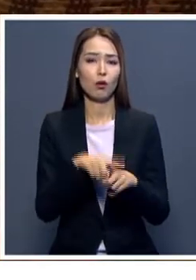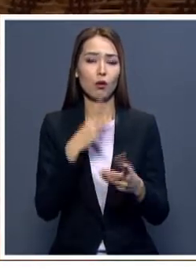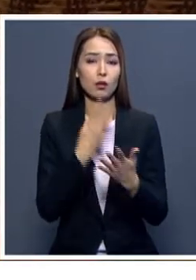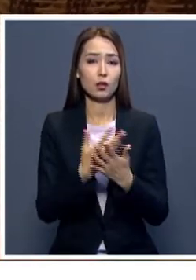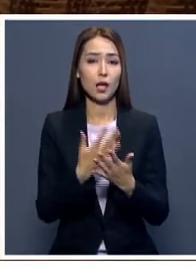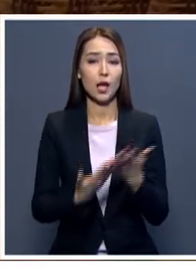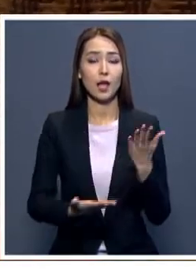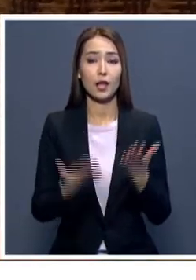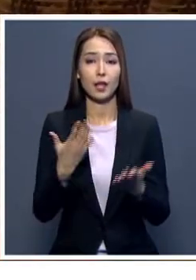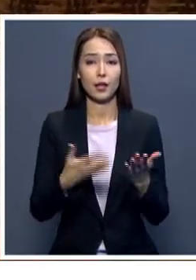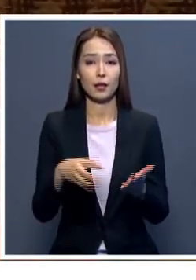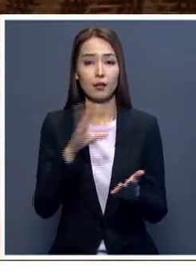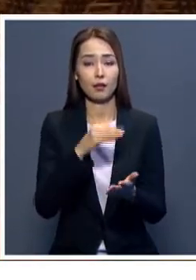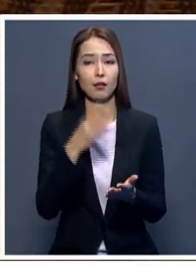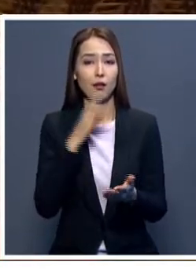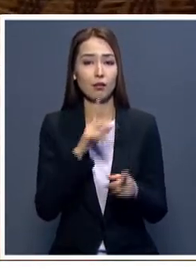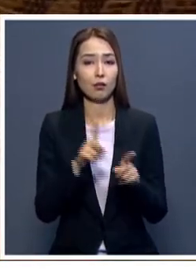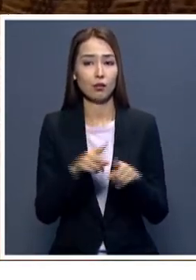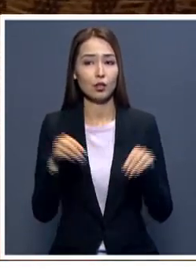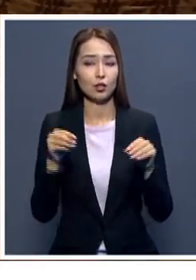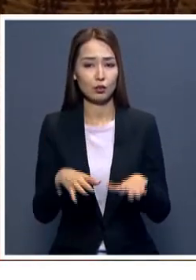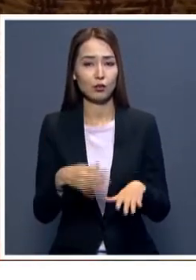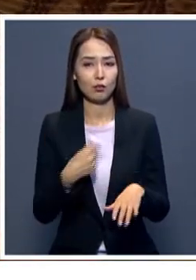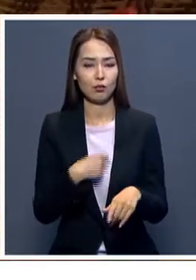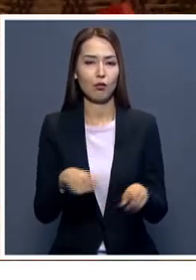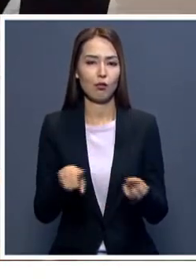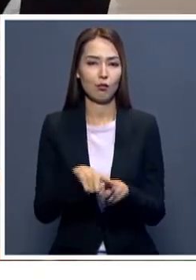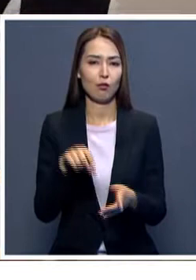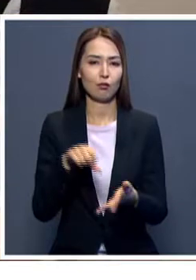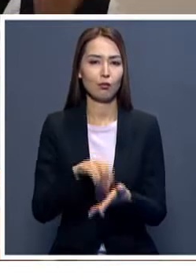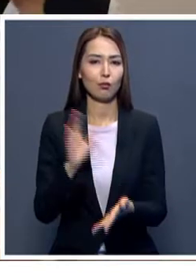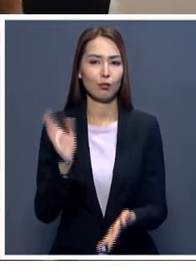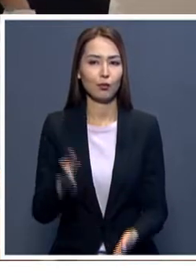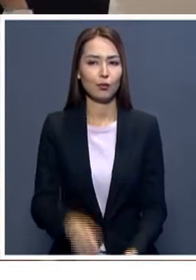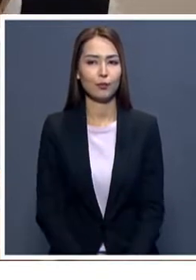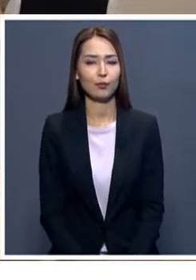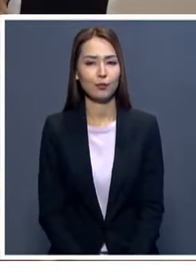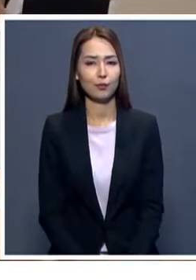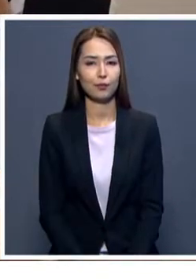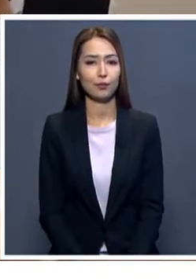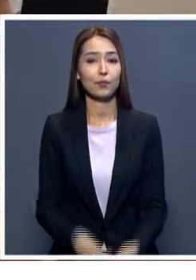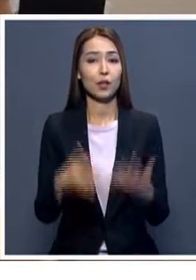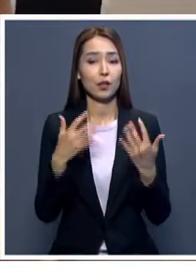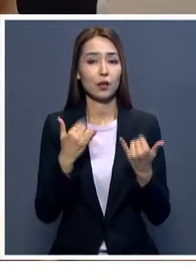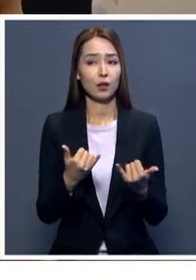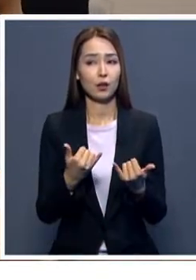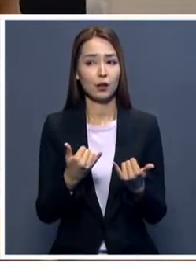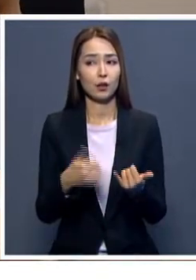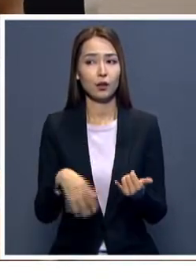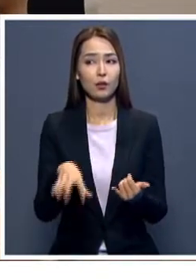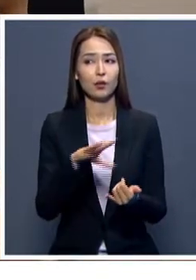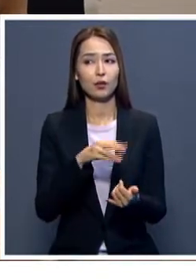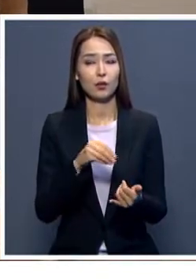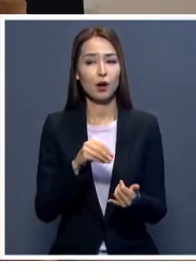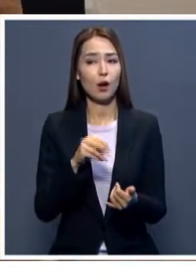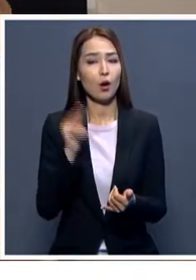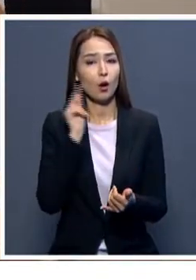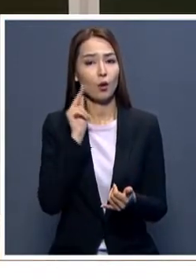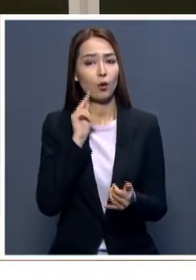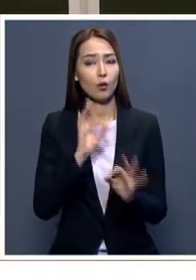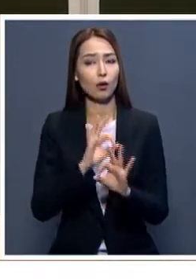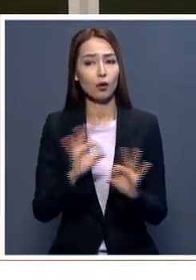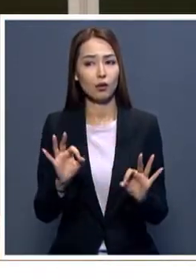Егер астаналықтар мен оқуға шақырса, онда мен Астанаға барып көшем. Семей қаласын кім көрсетеді? Жақсы, Ержан кел көрсетеді